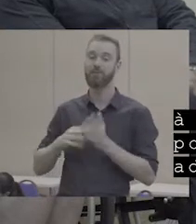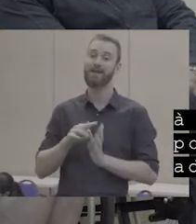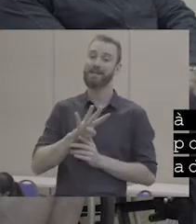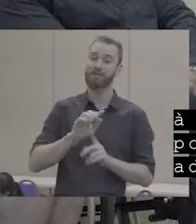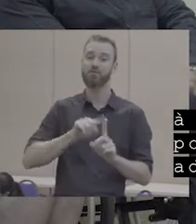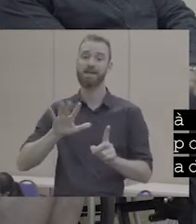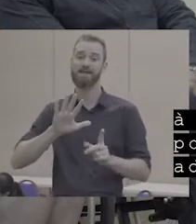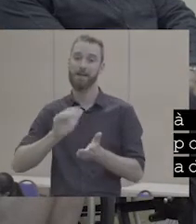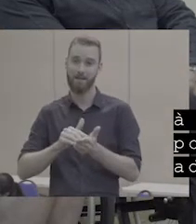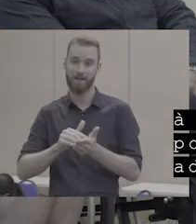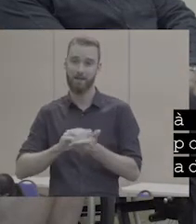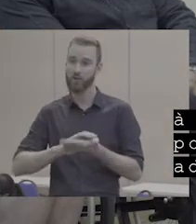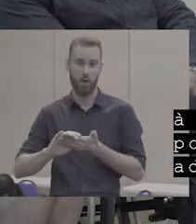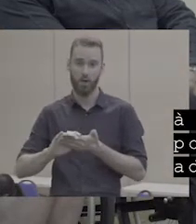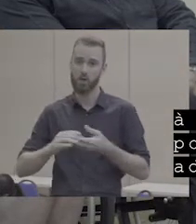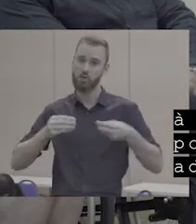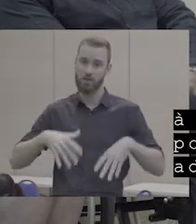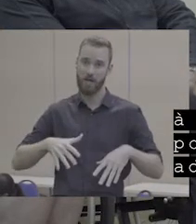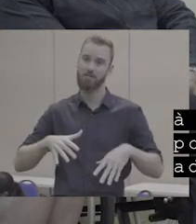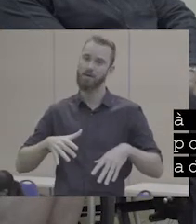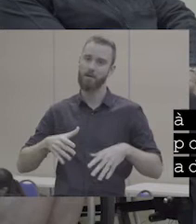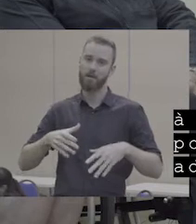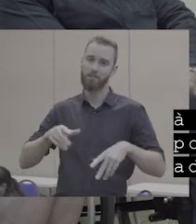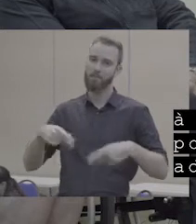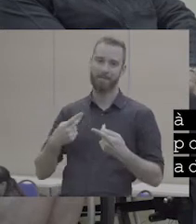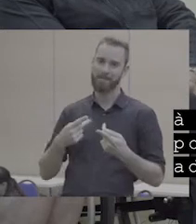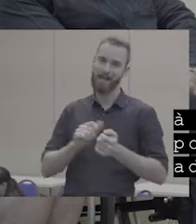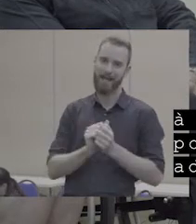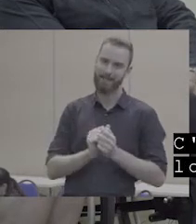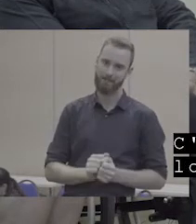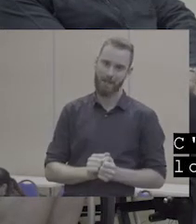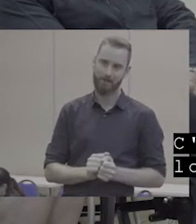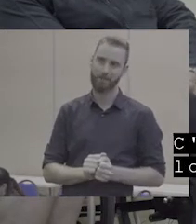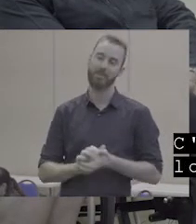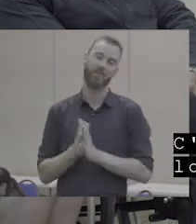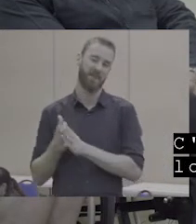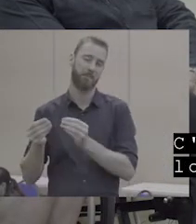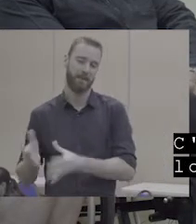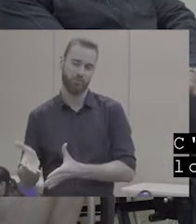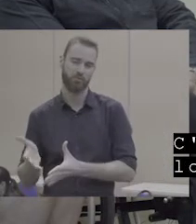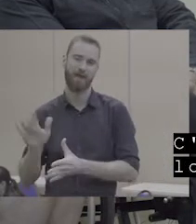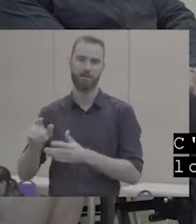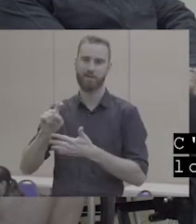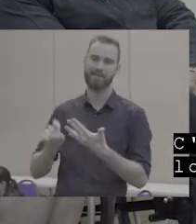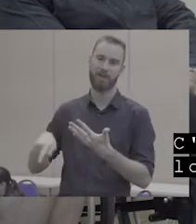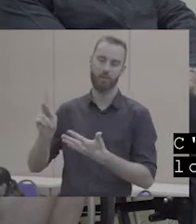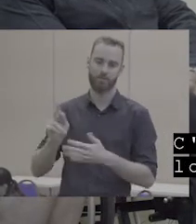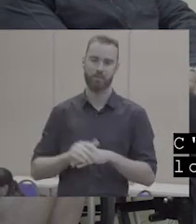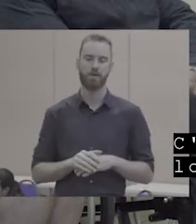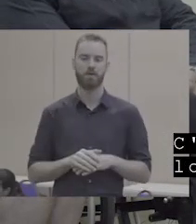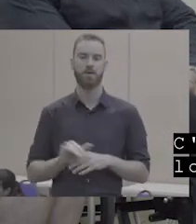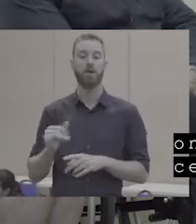4 à 5 000 $ pour faire rendre le logement adaptable. Donc ça, c'est une perte. Et du côté des